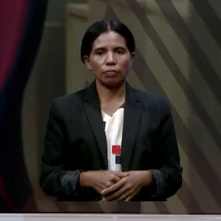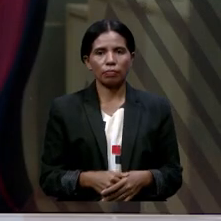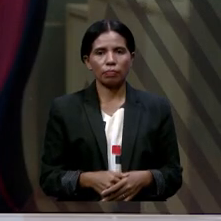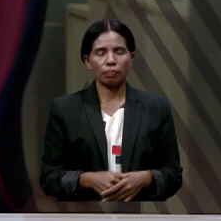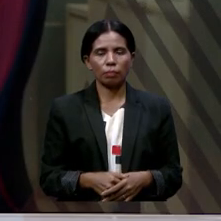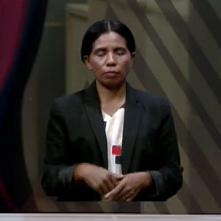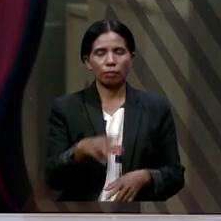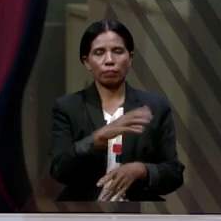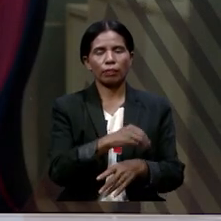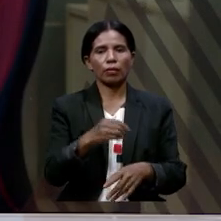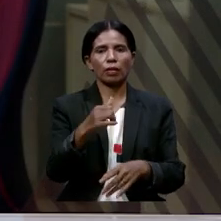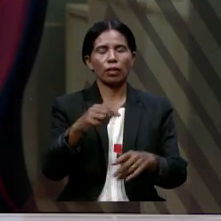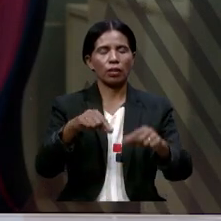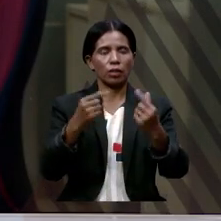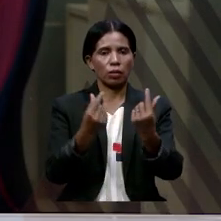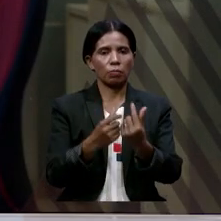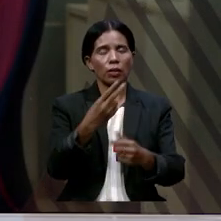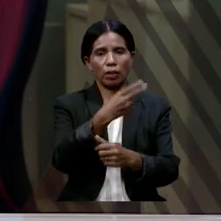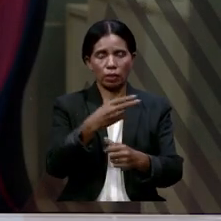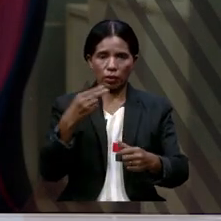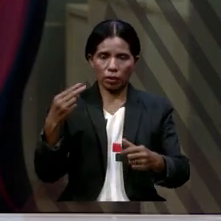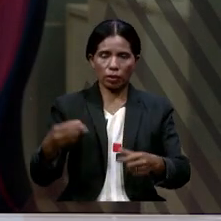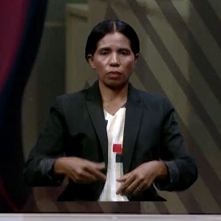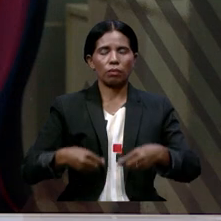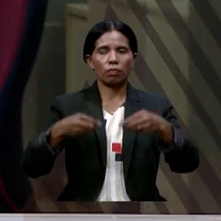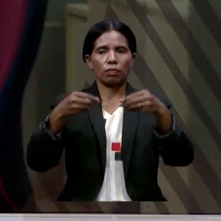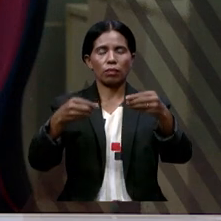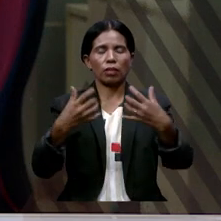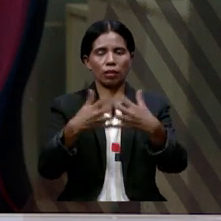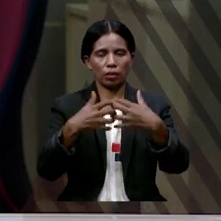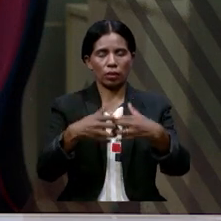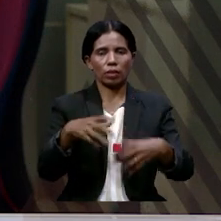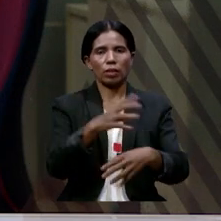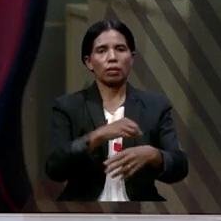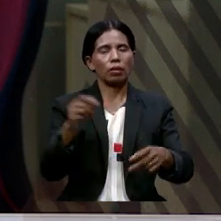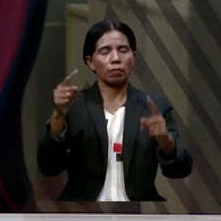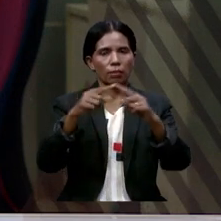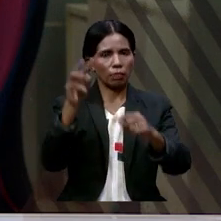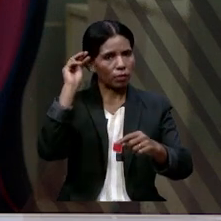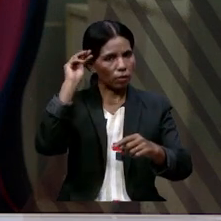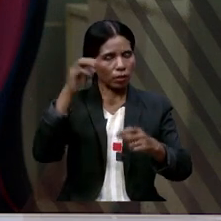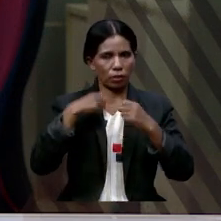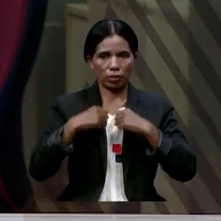Yayasan dana Berk Utama Indonesia re Mak USG ID Minister